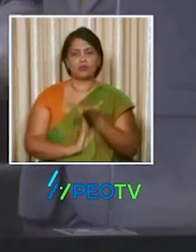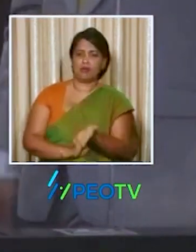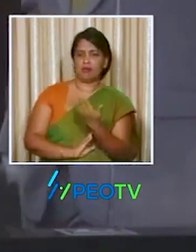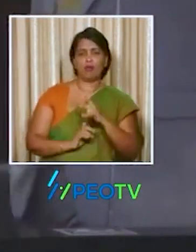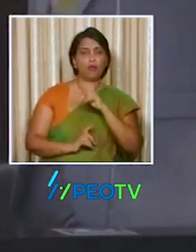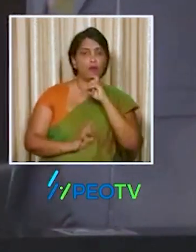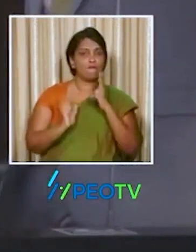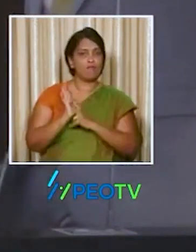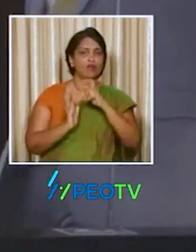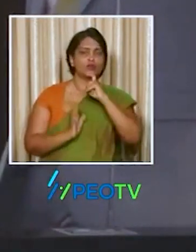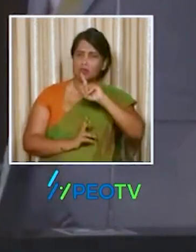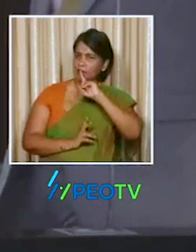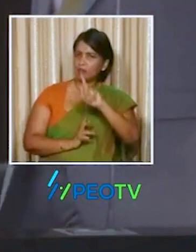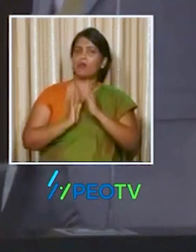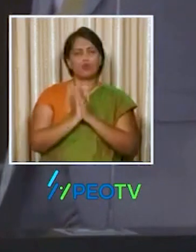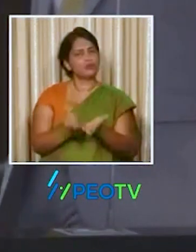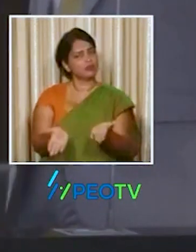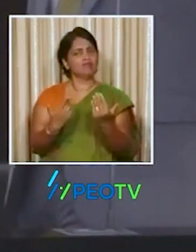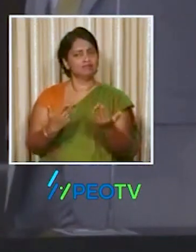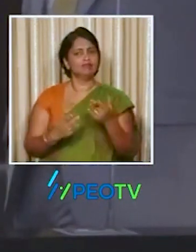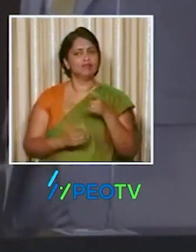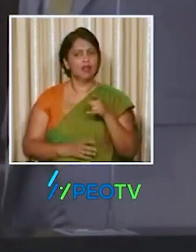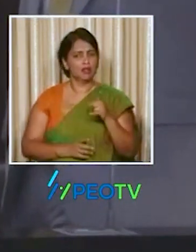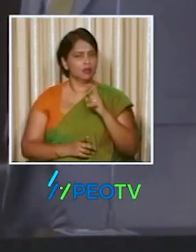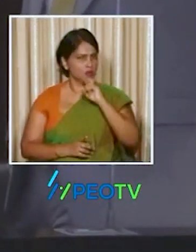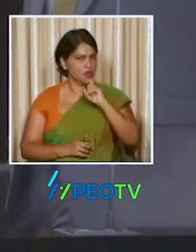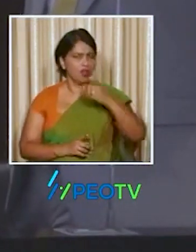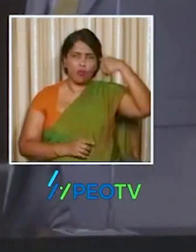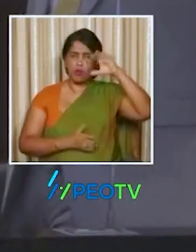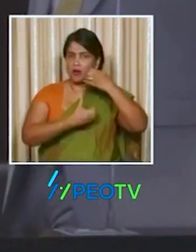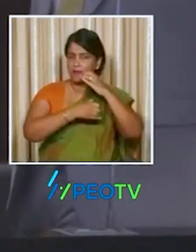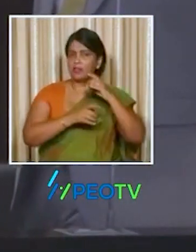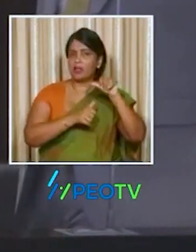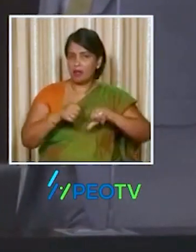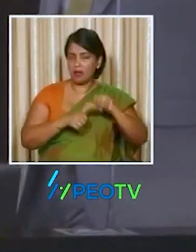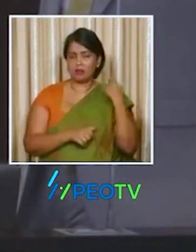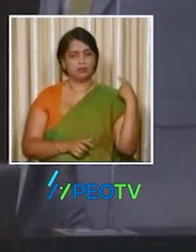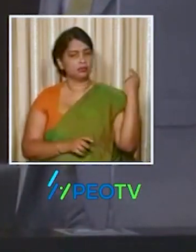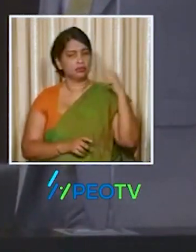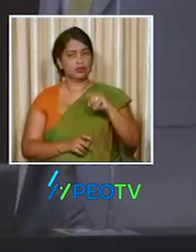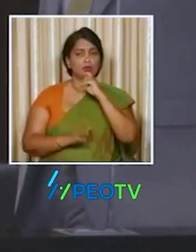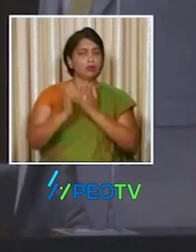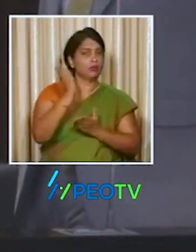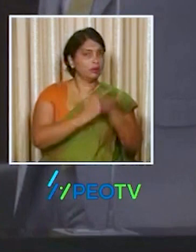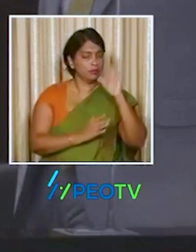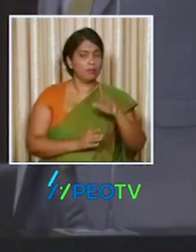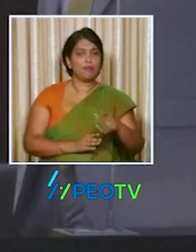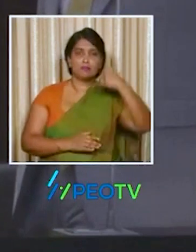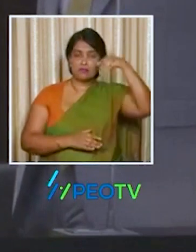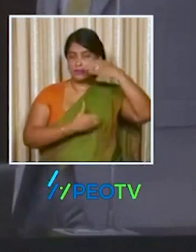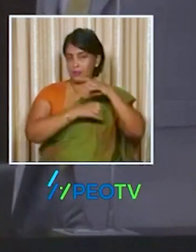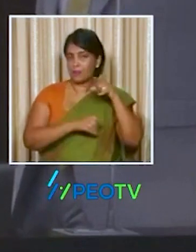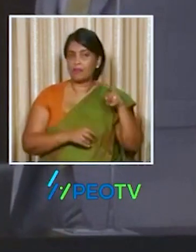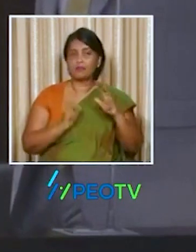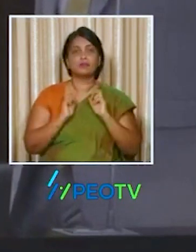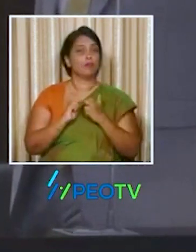උසාවේ වුණිය උසාවෙන් තීන්දුව දීලා තිබුණා. එතකොට පුරාවිද්‍ය ආයතනයෙන් ඇවිල්ලා නඩු දාලා තියනේ පුරාවිද්‍යට